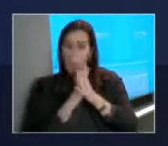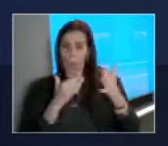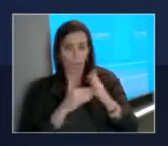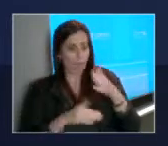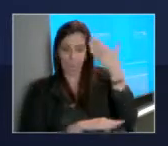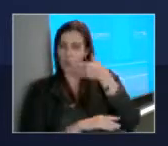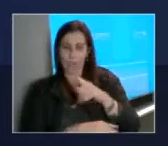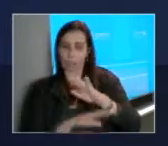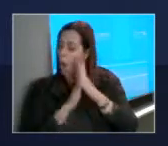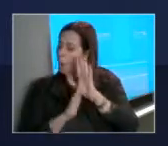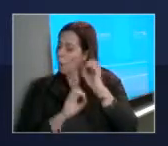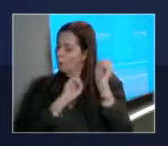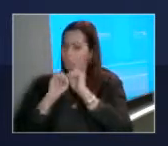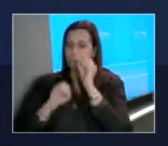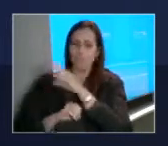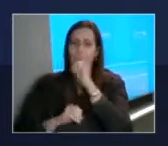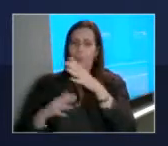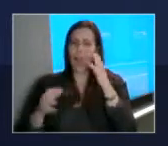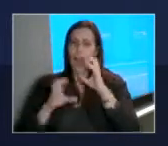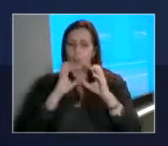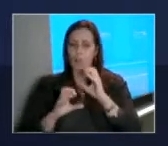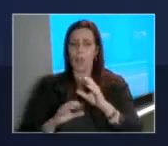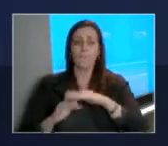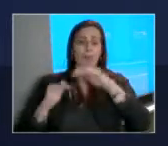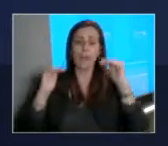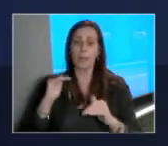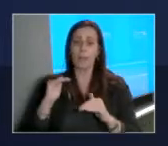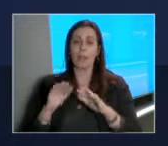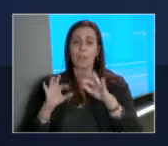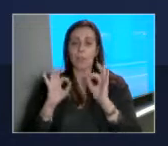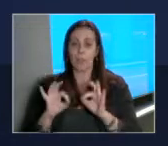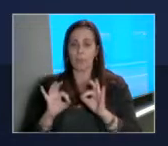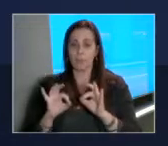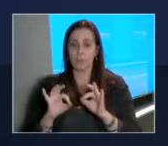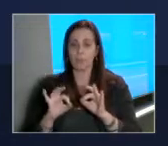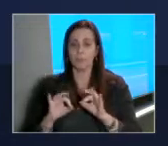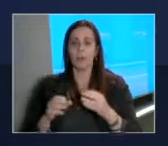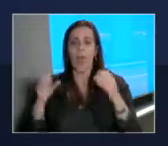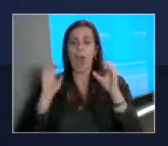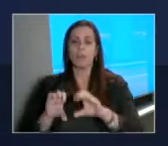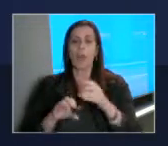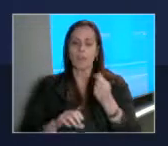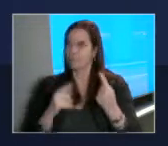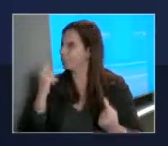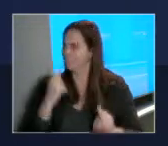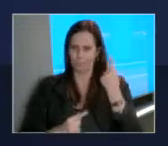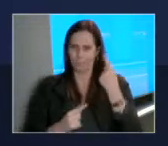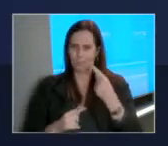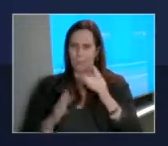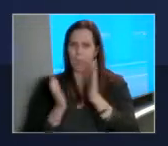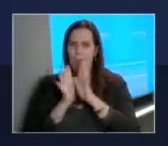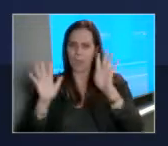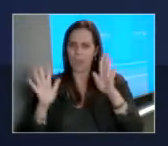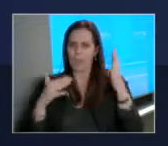אחרת במדינת ישראל, כולל חקירת דרעי, כולל כל חקירה אחרת. והאפליה, שזה בעצם ההשקעה הכספית חסרת הפרופורציות